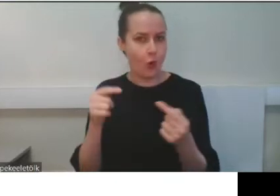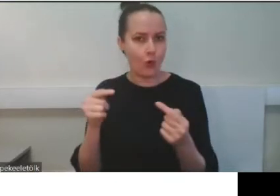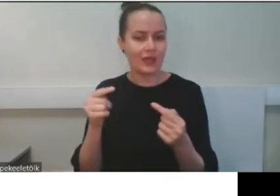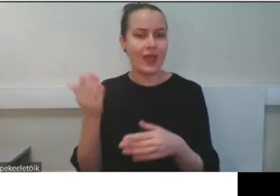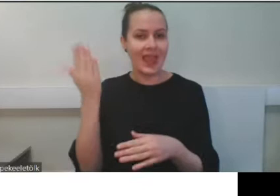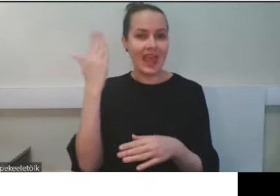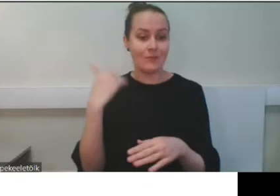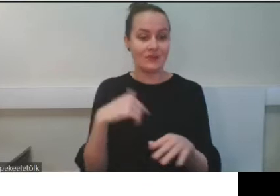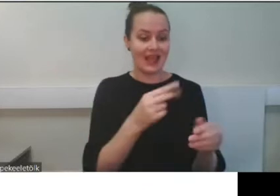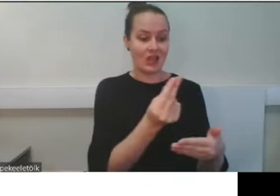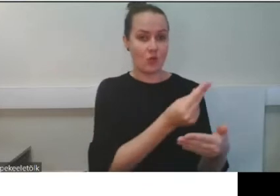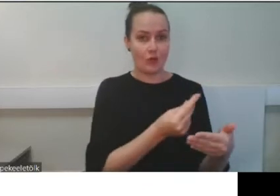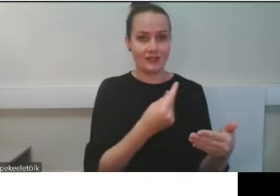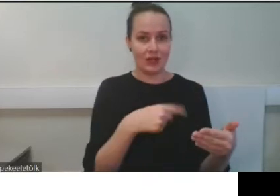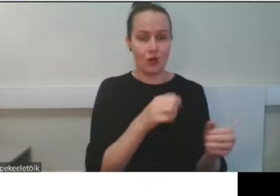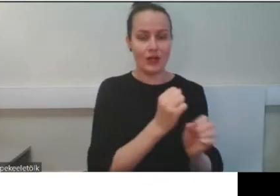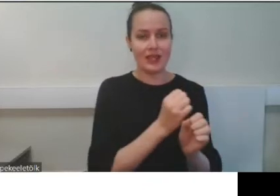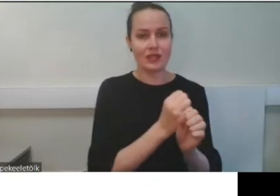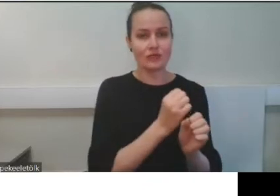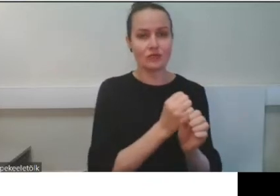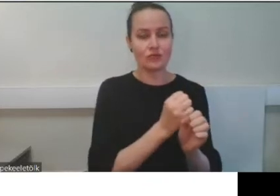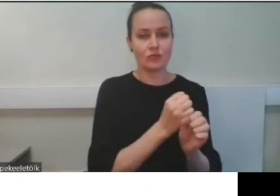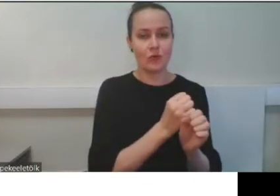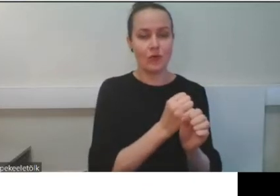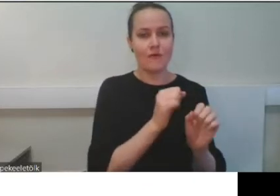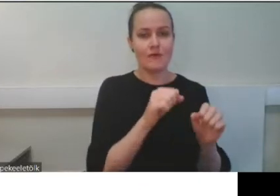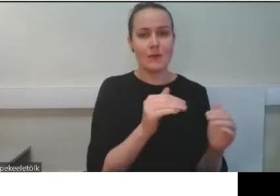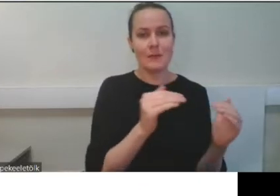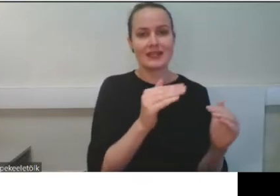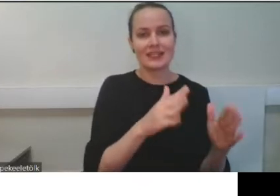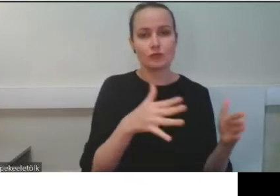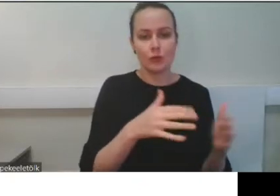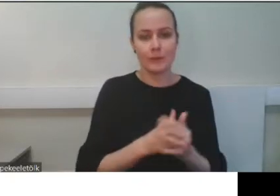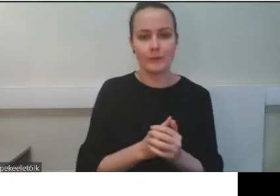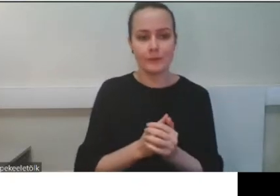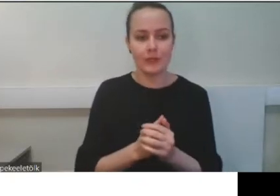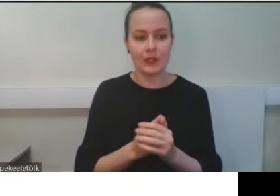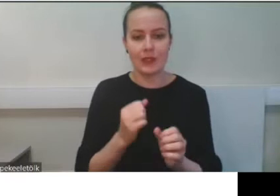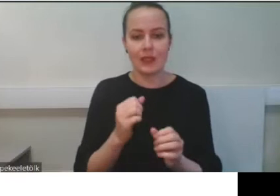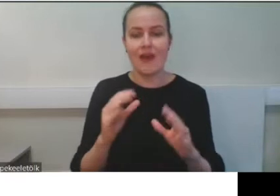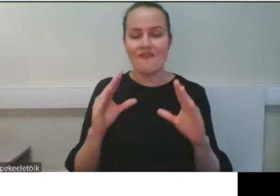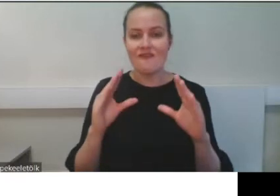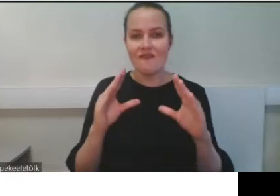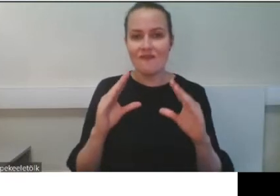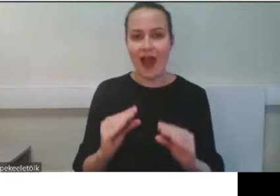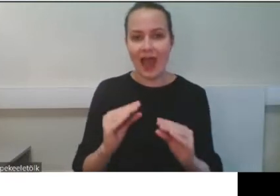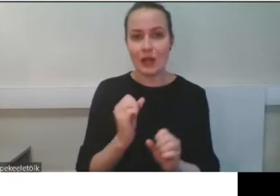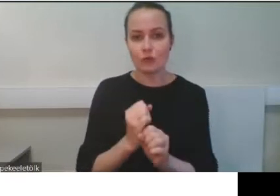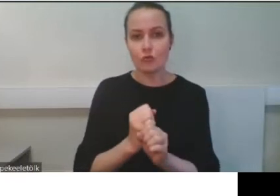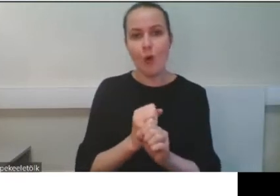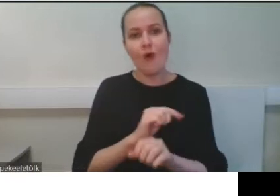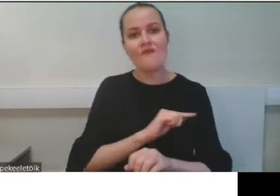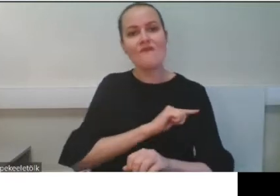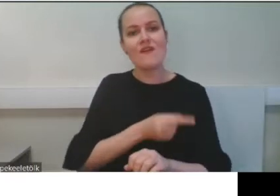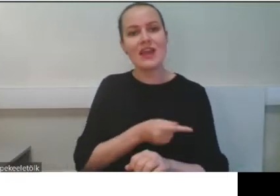seda , et see eelmise aasta olukord majanduses ja üldse maailmas , et see